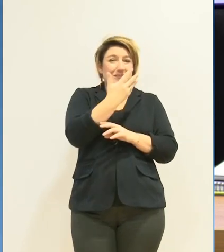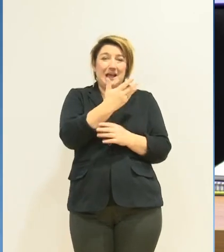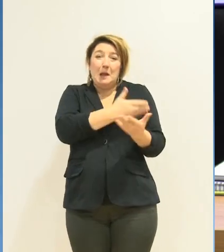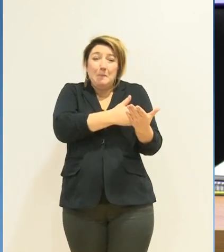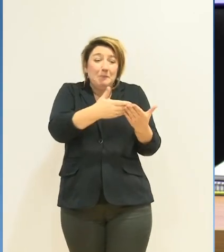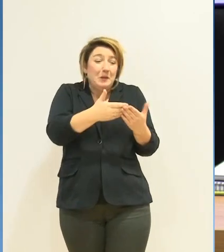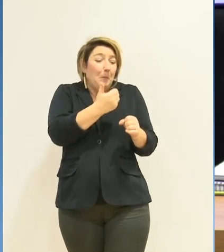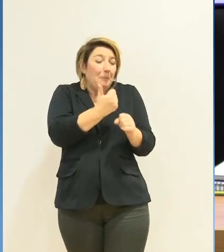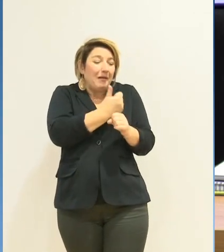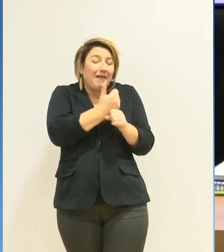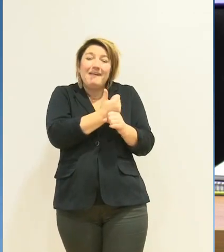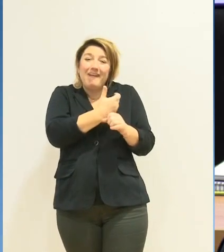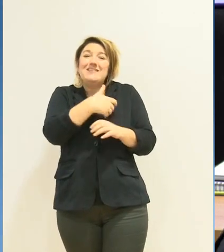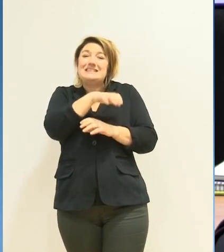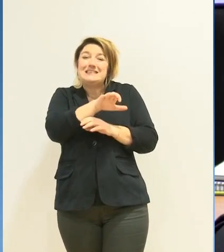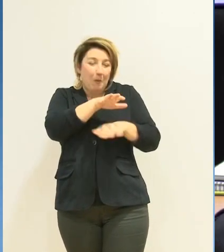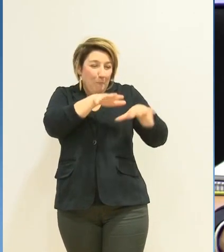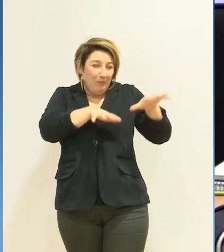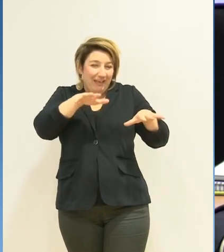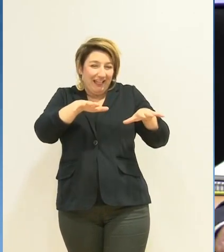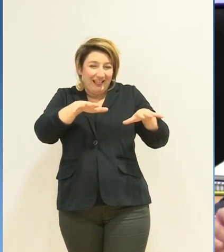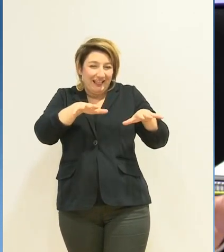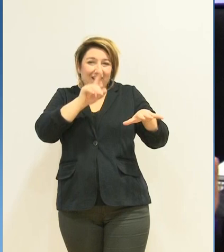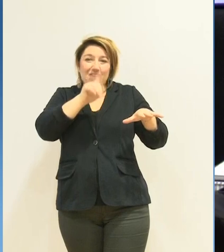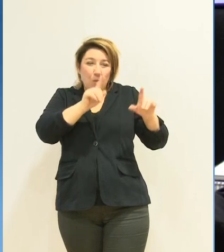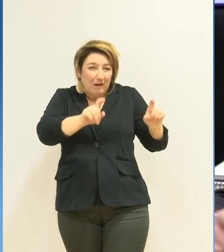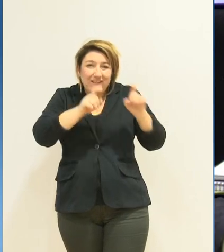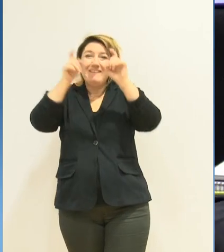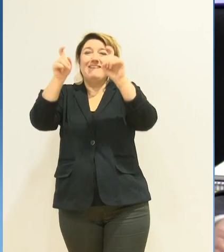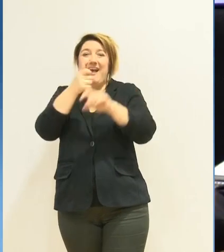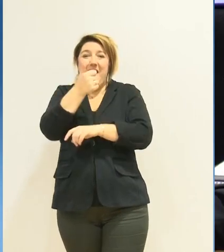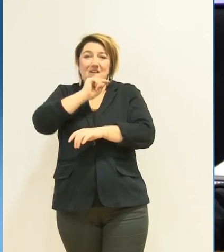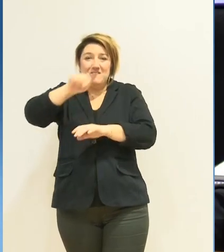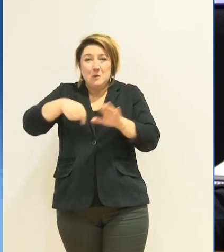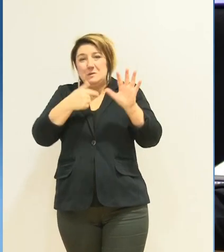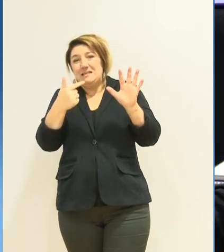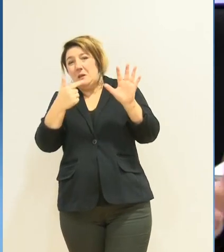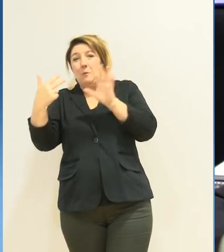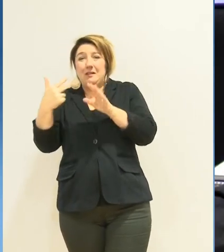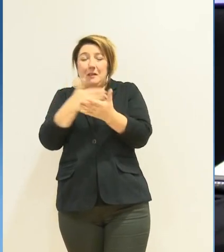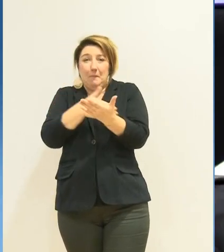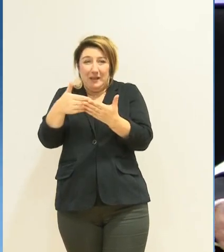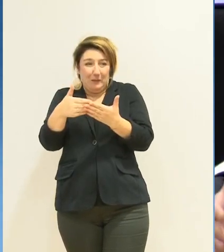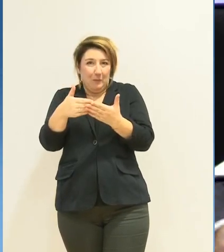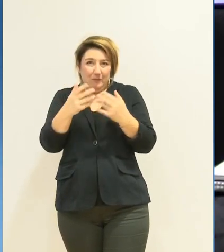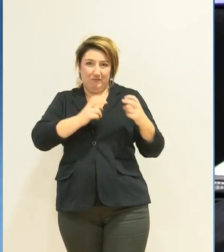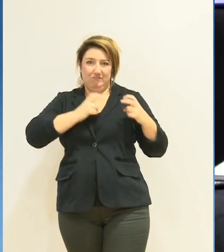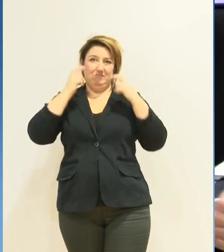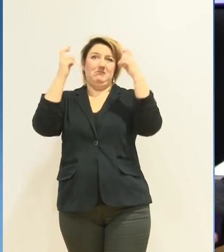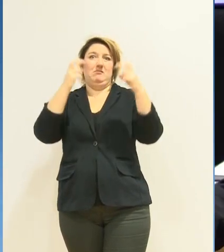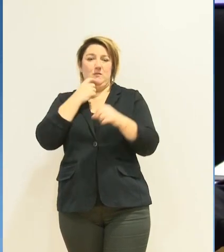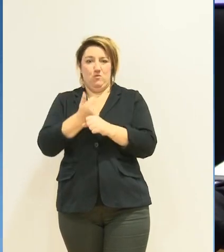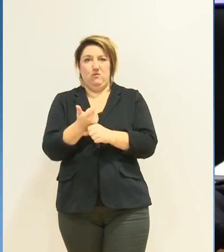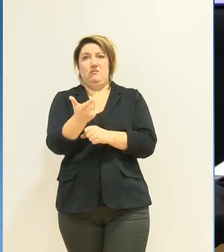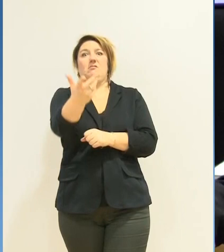d'investissements par an à 1 7 8 millions pour les années à venir et évidemment tout ça